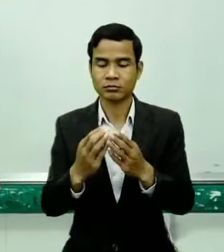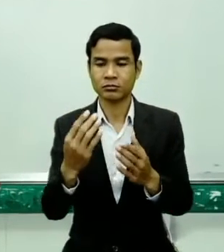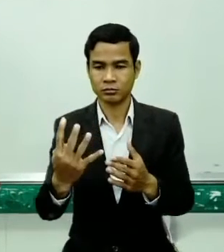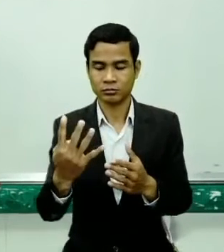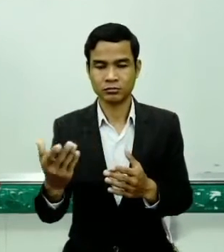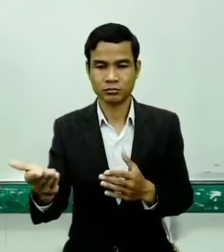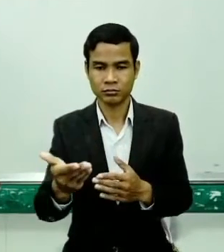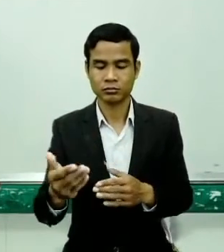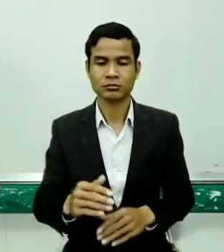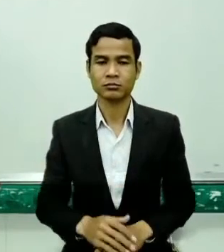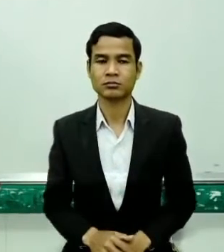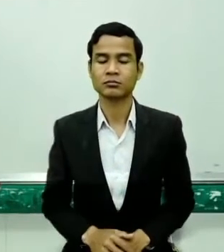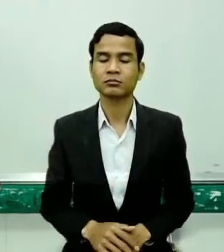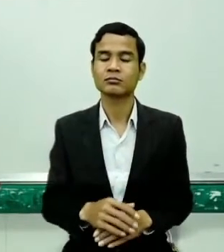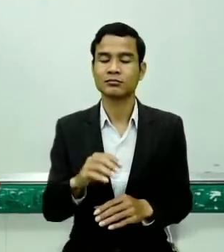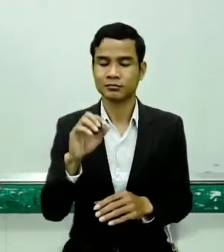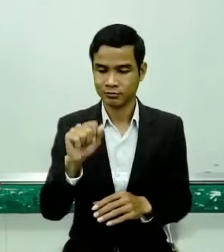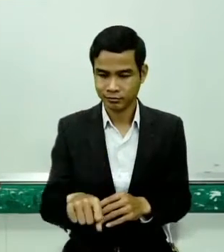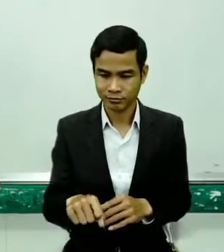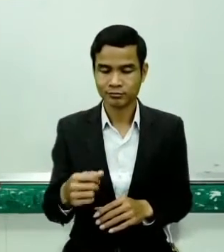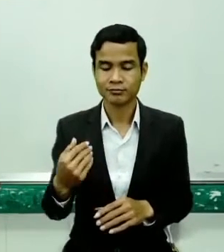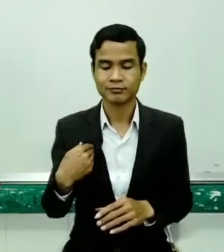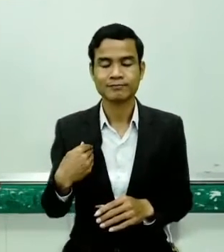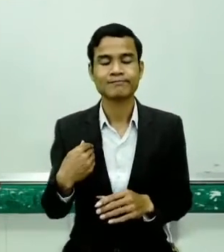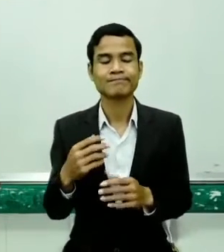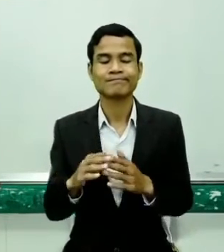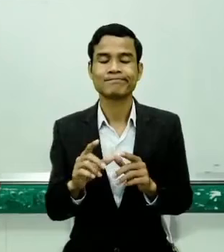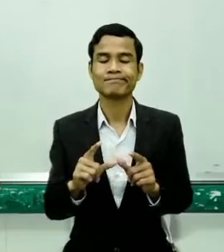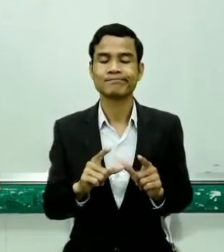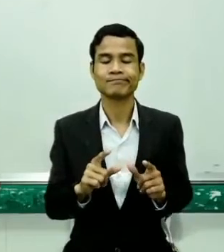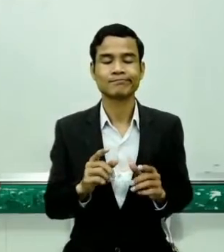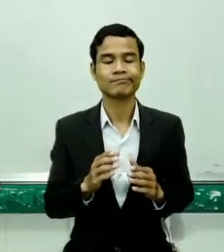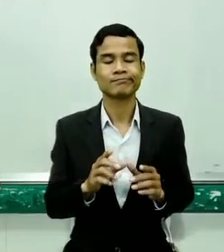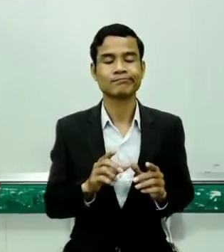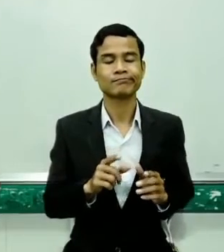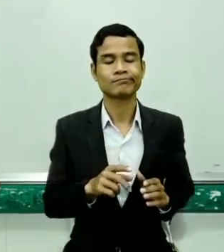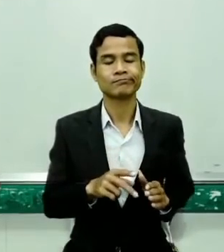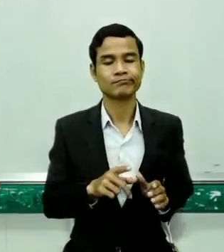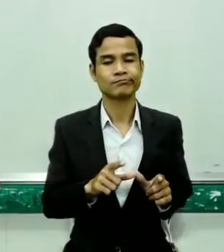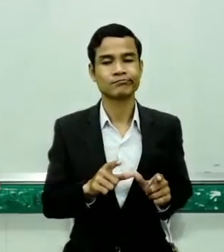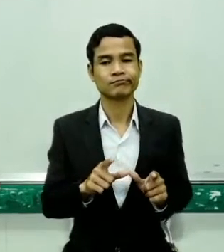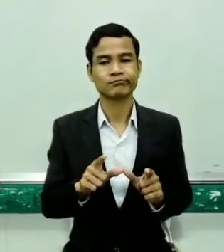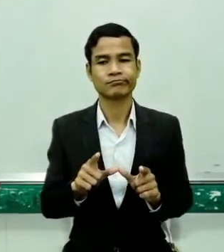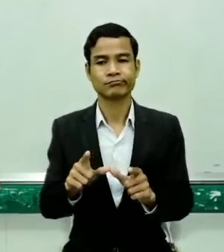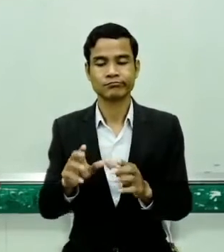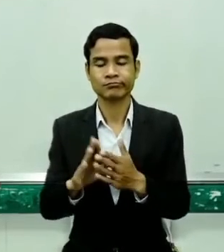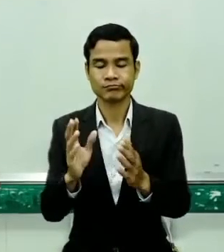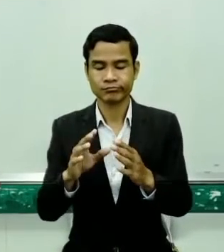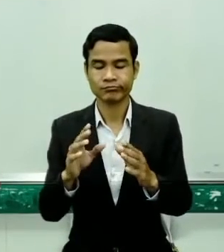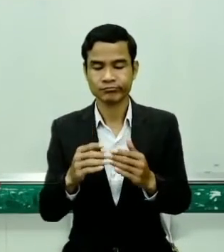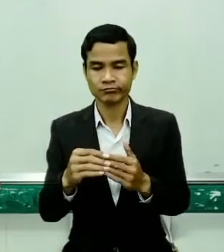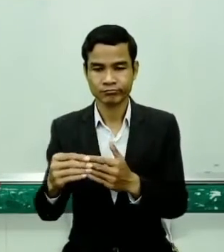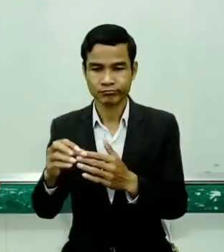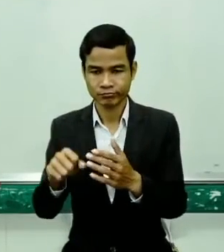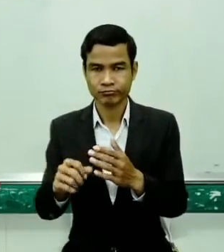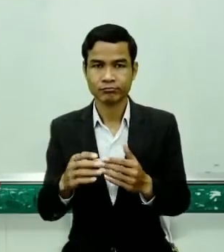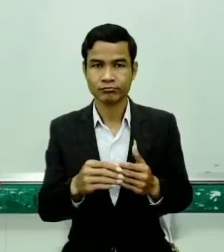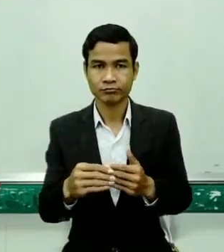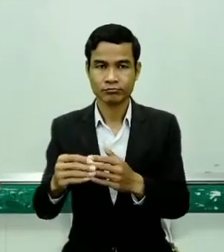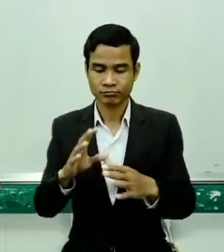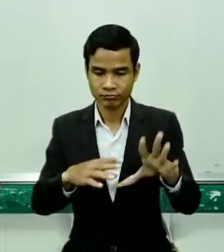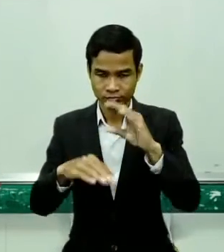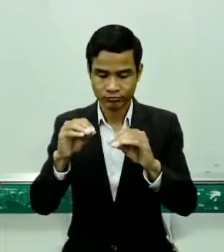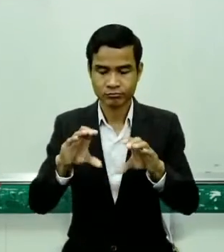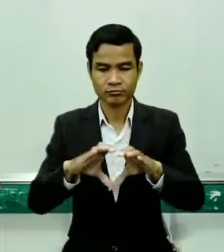dường. Việc cư chỉ diễn, khăn ông ca đã còn tự sạc xa nâng mê riêng thân ạ lơ lơ